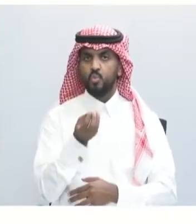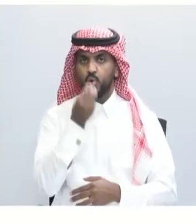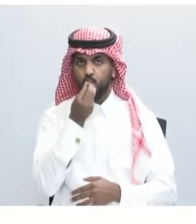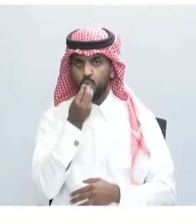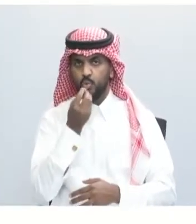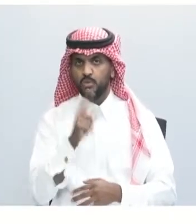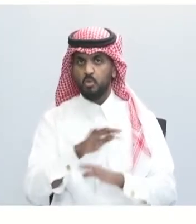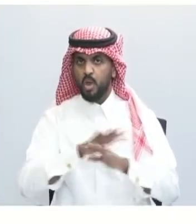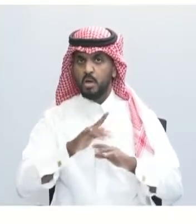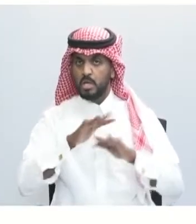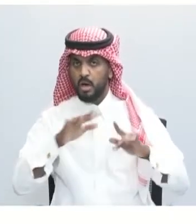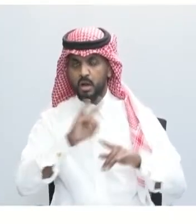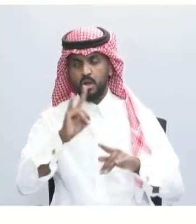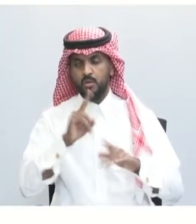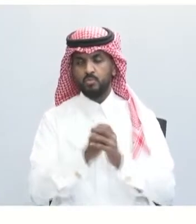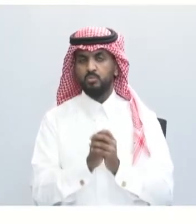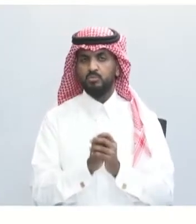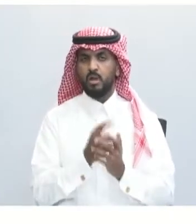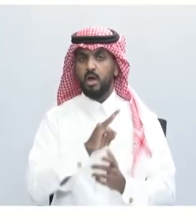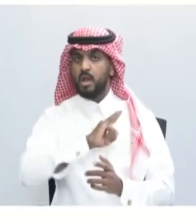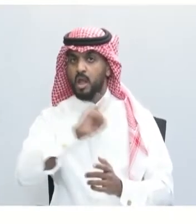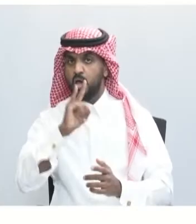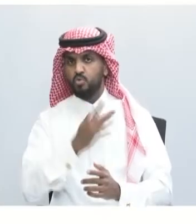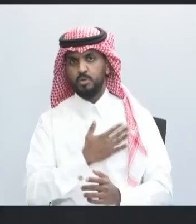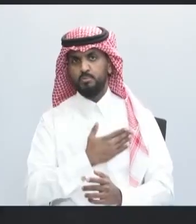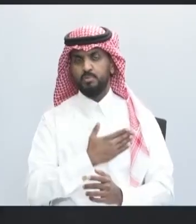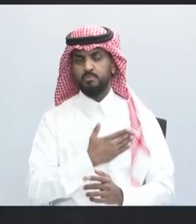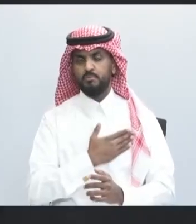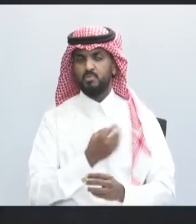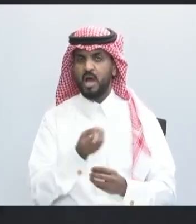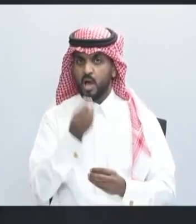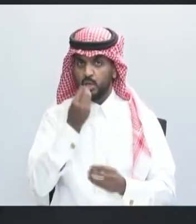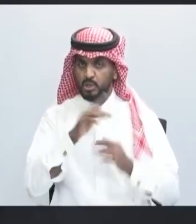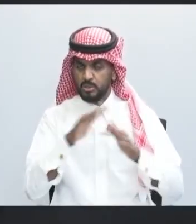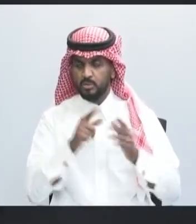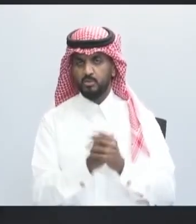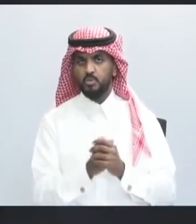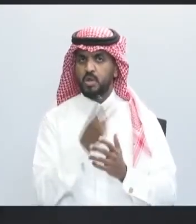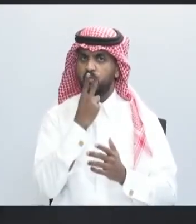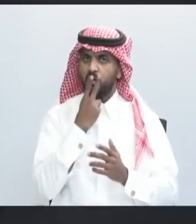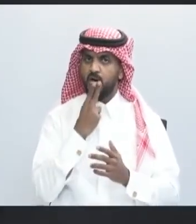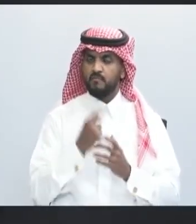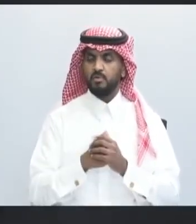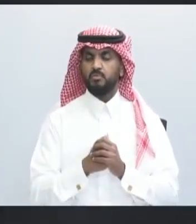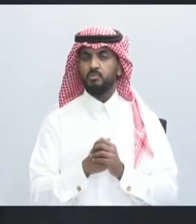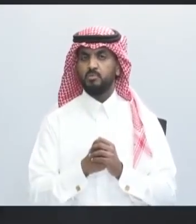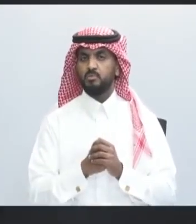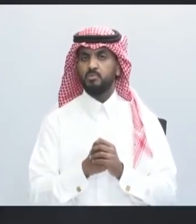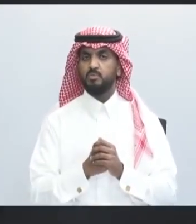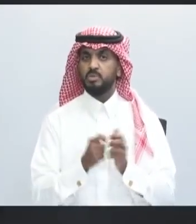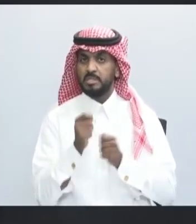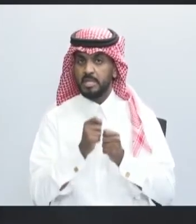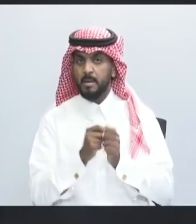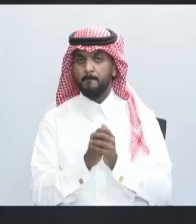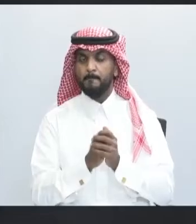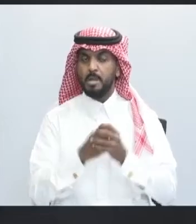تسرفوا انه لا يحب المسرفين علينا بالنظافه الشخصيه والاستحمام واستخدام الماء في